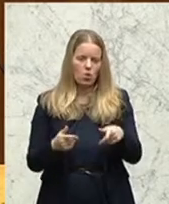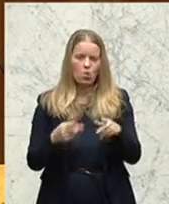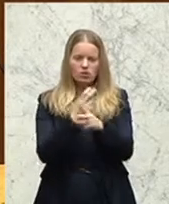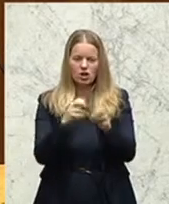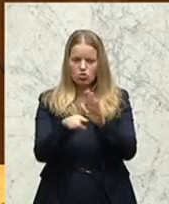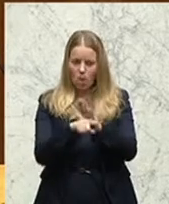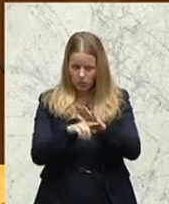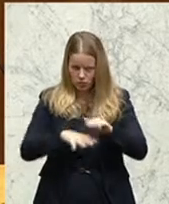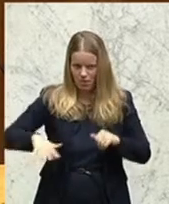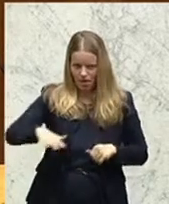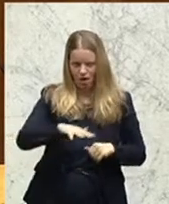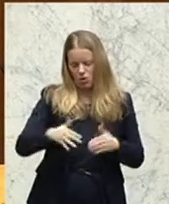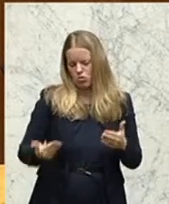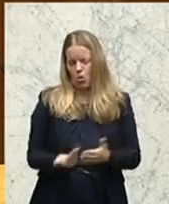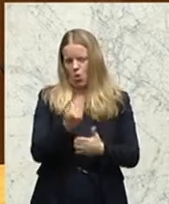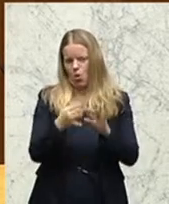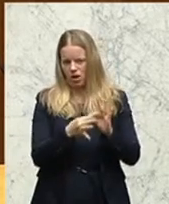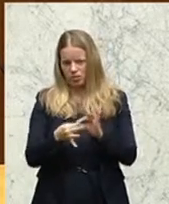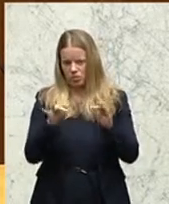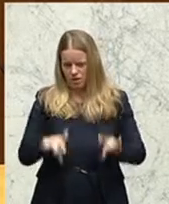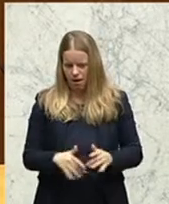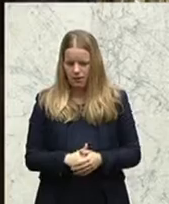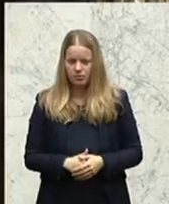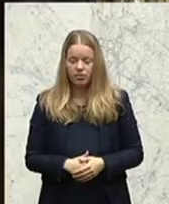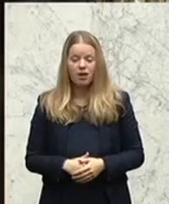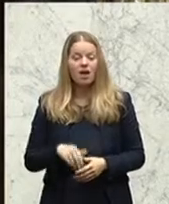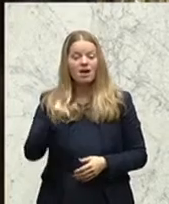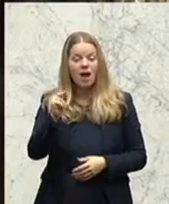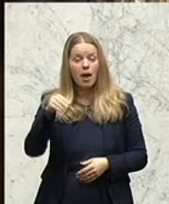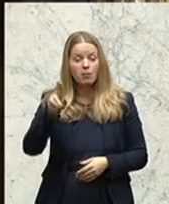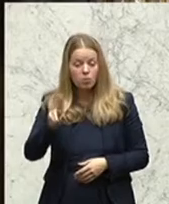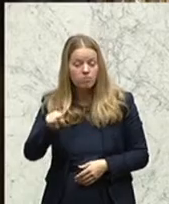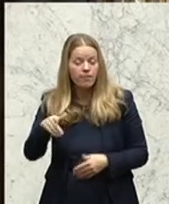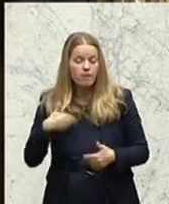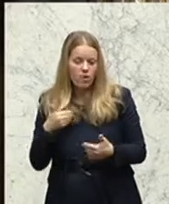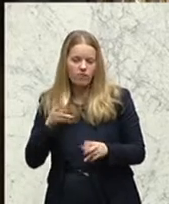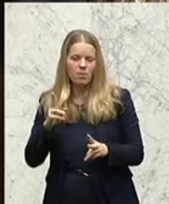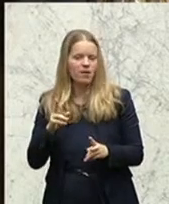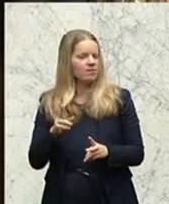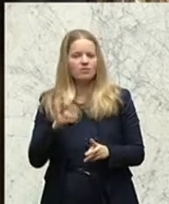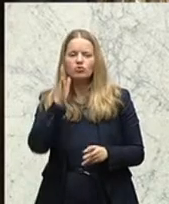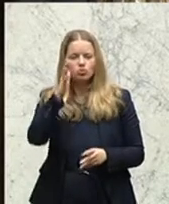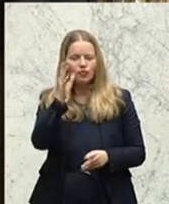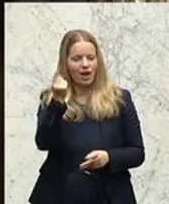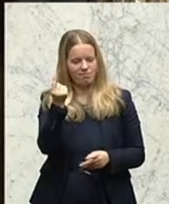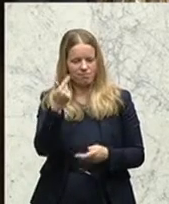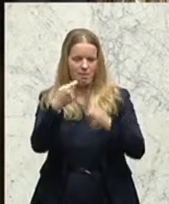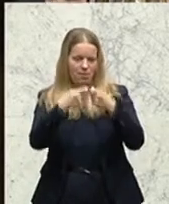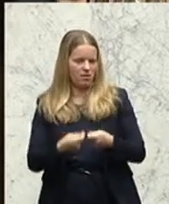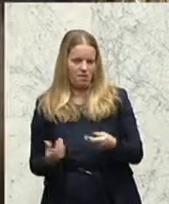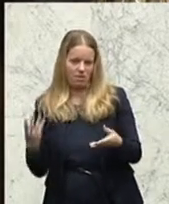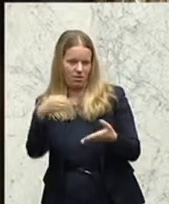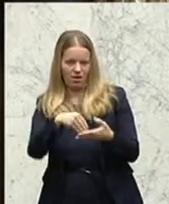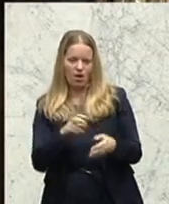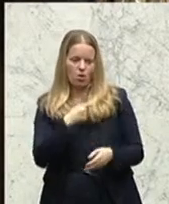Normenwesens. Erfreulich für KMUs ist, dass künftig keine Teilnahmebeträge für die Mitarbeit in den Komitees erforderlich